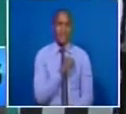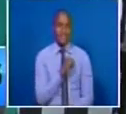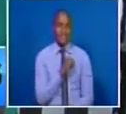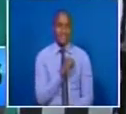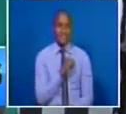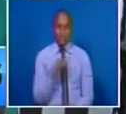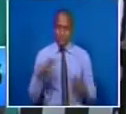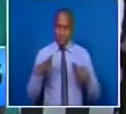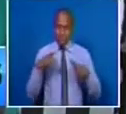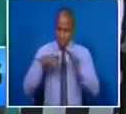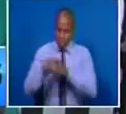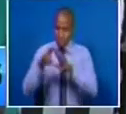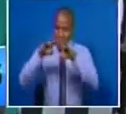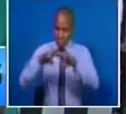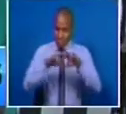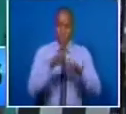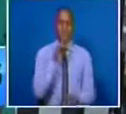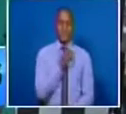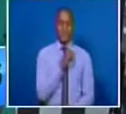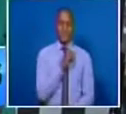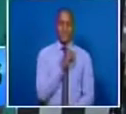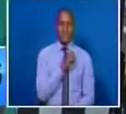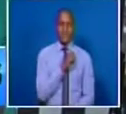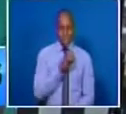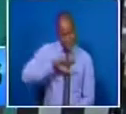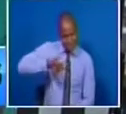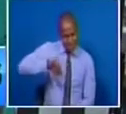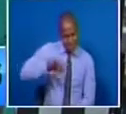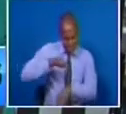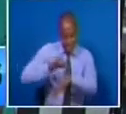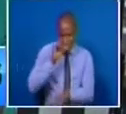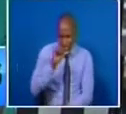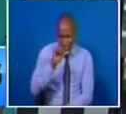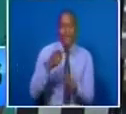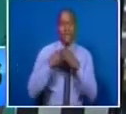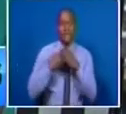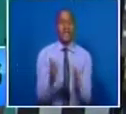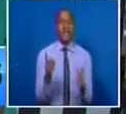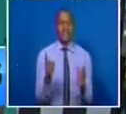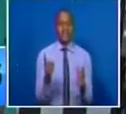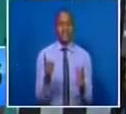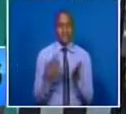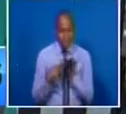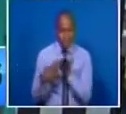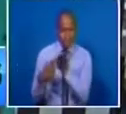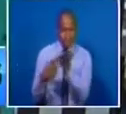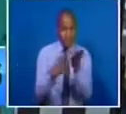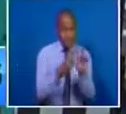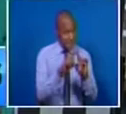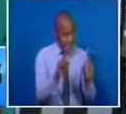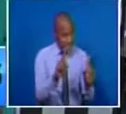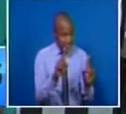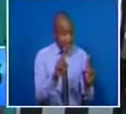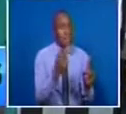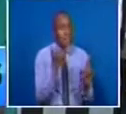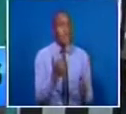kuelekea katika ukumbi. Manake katika dakika za kuhesabu basi ngoma itakuwa inaanza kutambarizwa hapa. Lakini kwa mengi zaidi